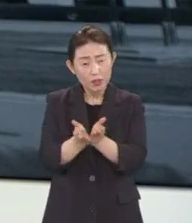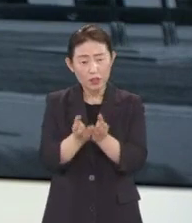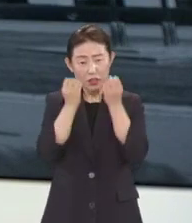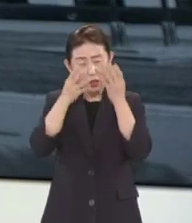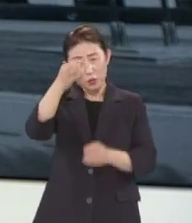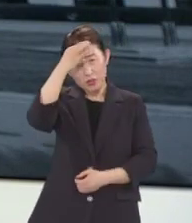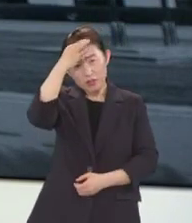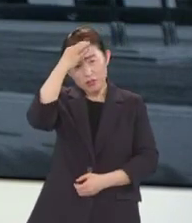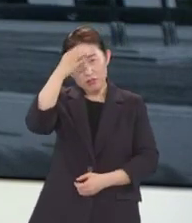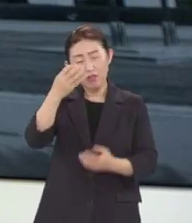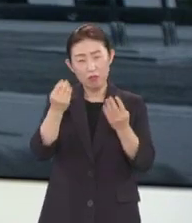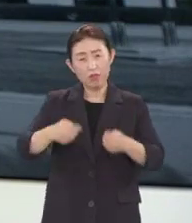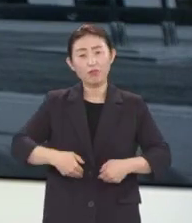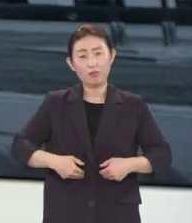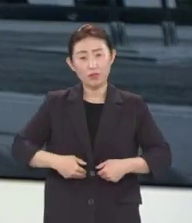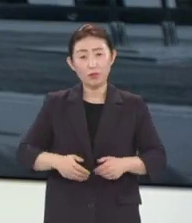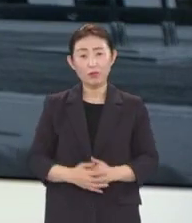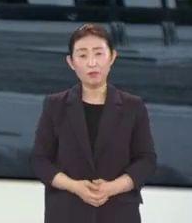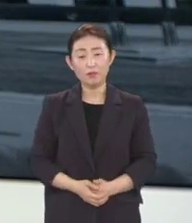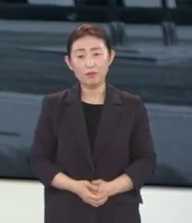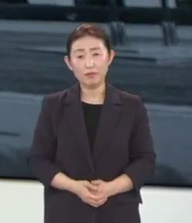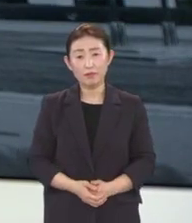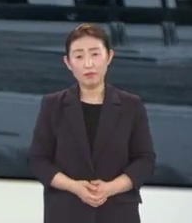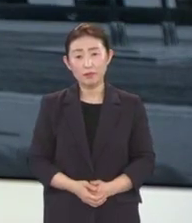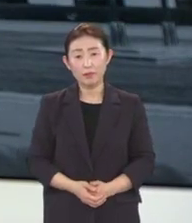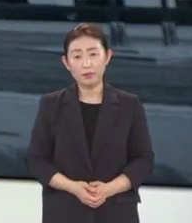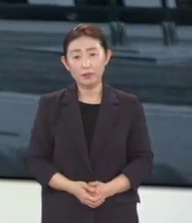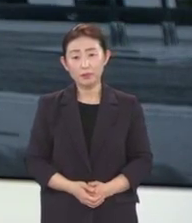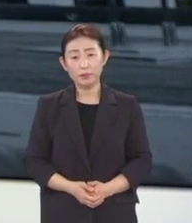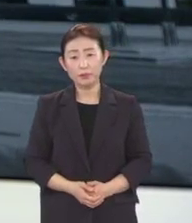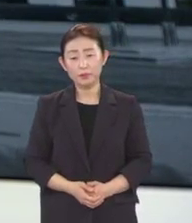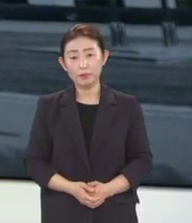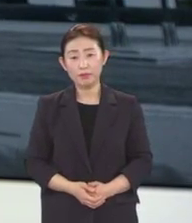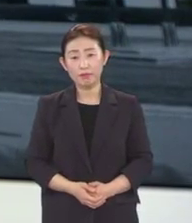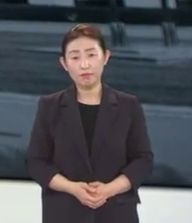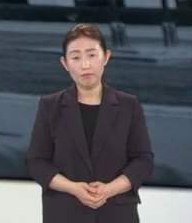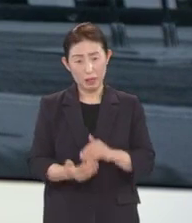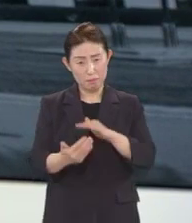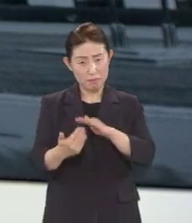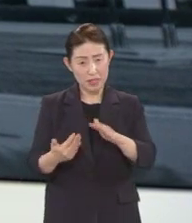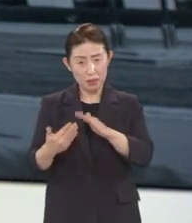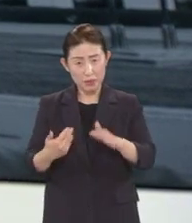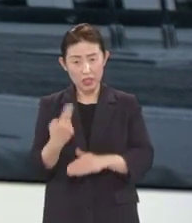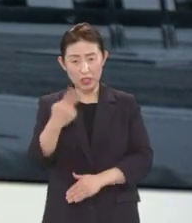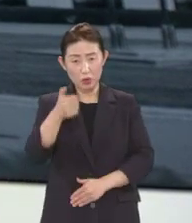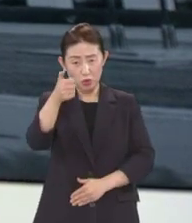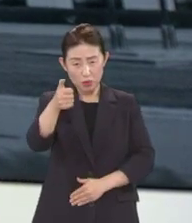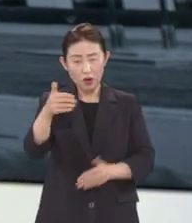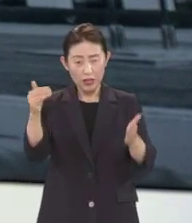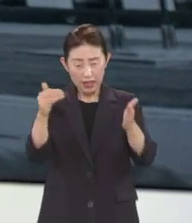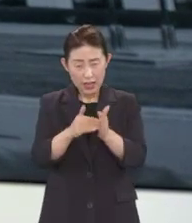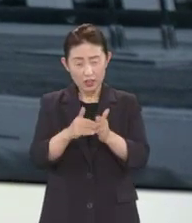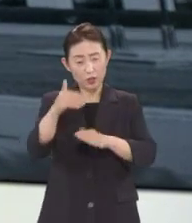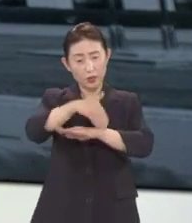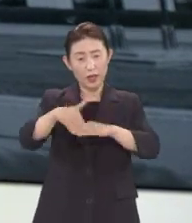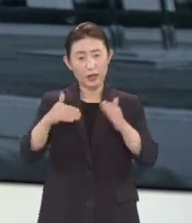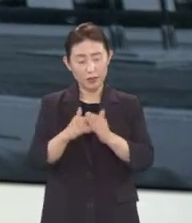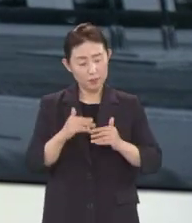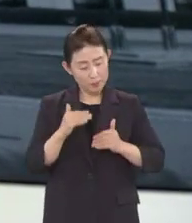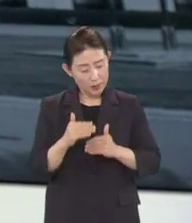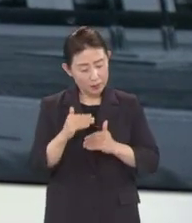앞으로 많이 필요할 것으로 예상이 됩니다. 저희 연구원에서는 이런 것들이 사전에 2050년까지 계획을 세워서